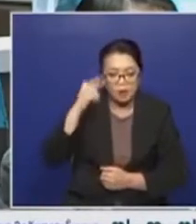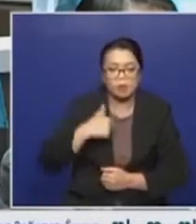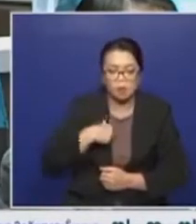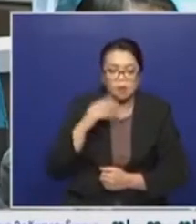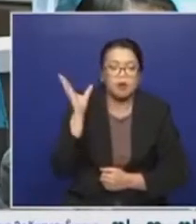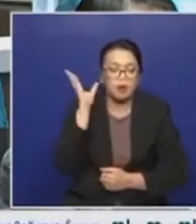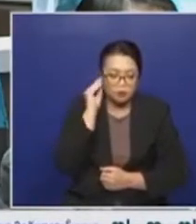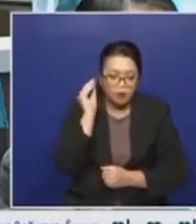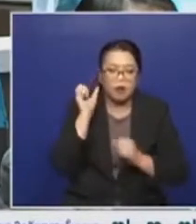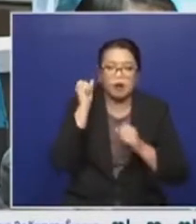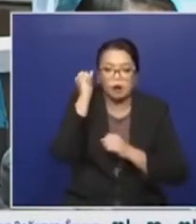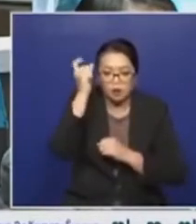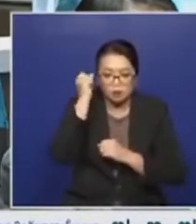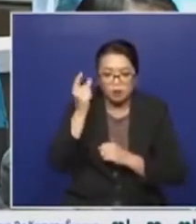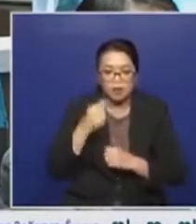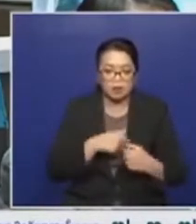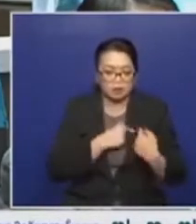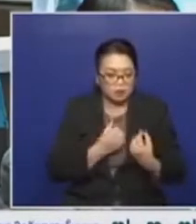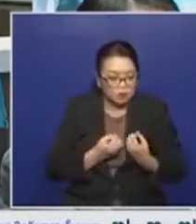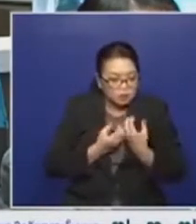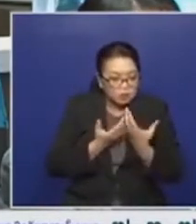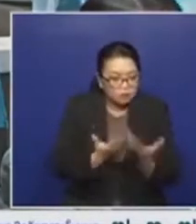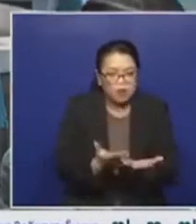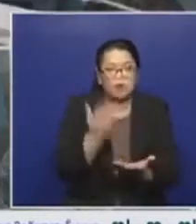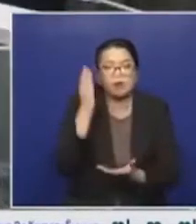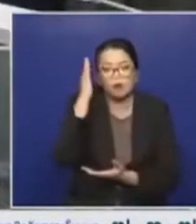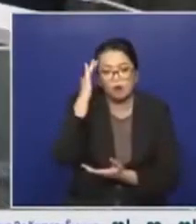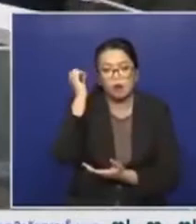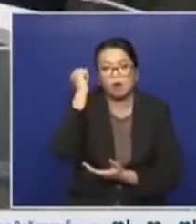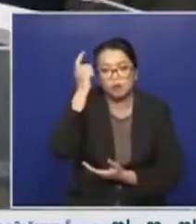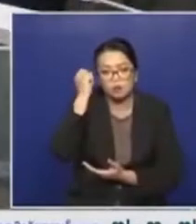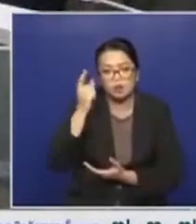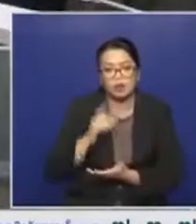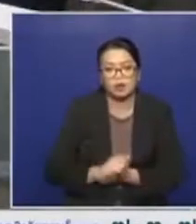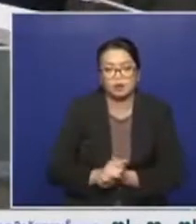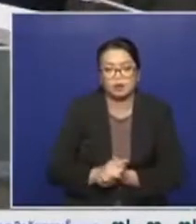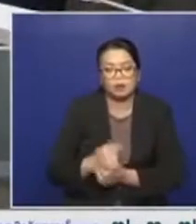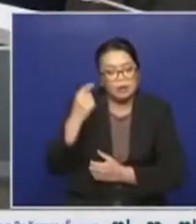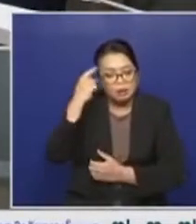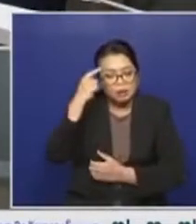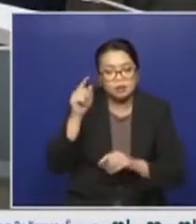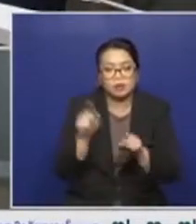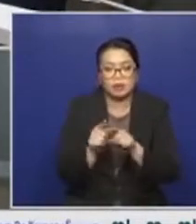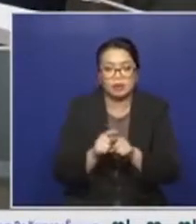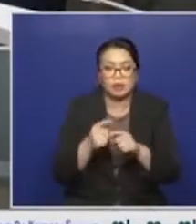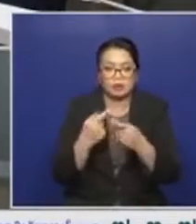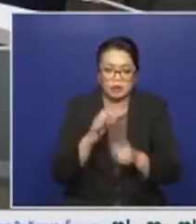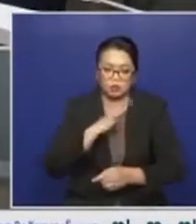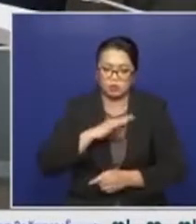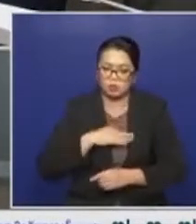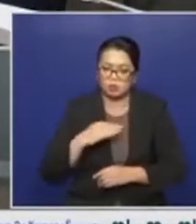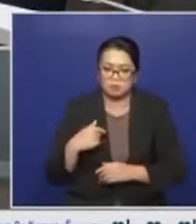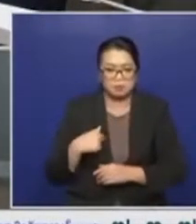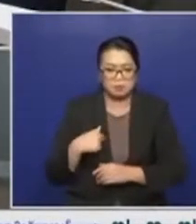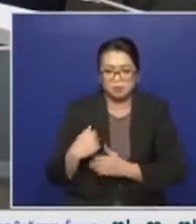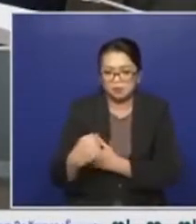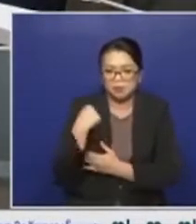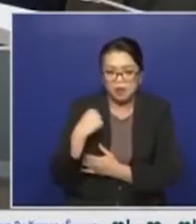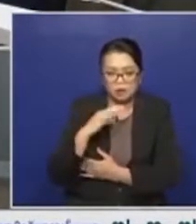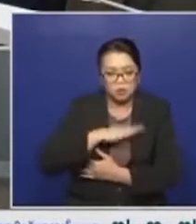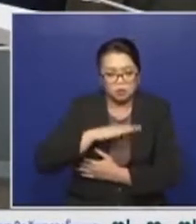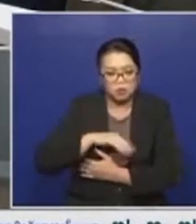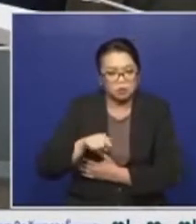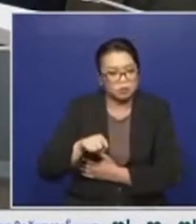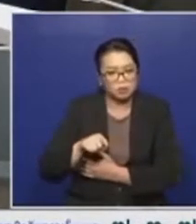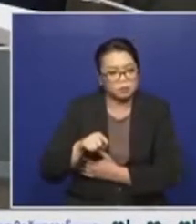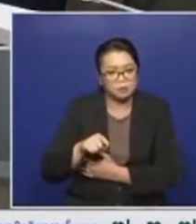ผมก็รับสั่งได้นะครับจิตวิญญาณเหล่านั้นเนี่ยผมก็ใกล้เคียงกันแต่ว่าถ้ามันแรงกว่านี้มันเลยเธอ